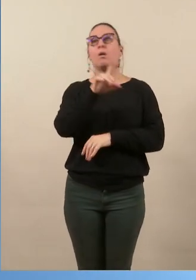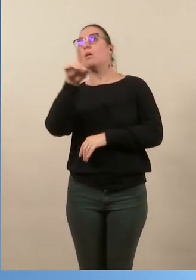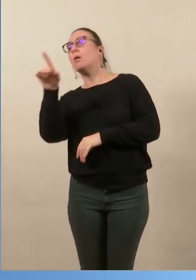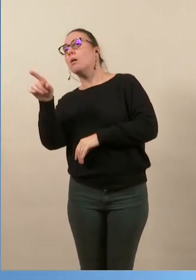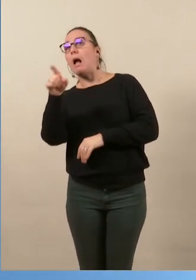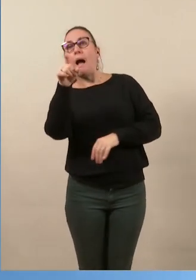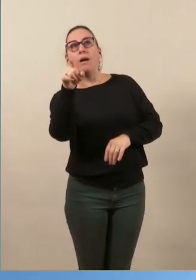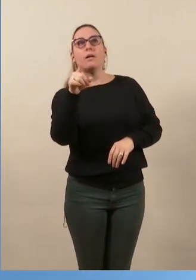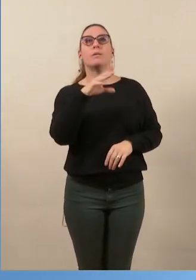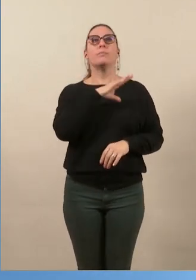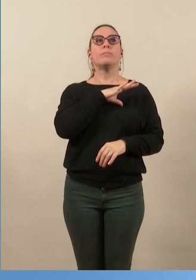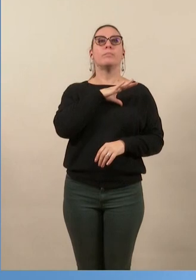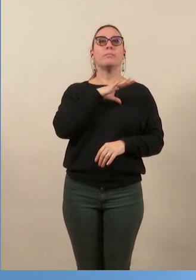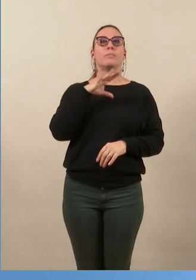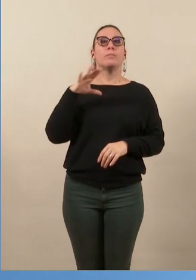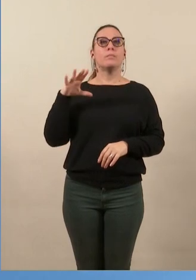là